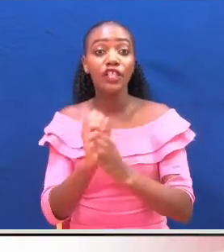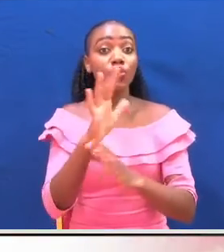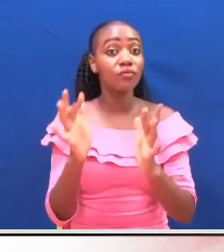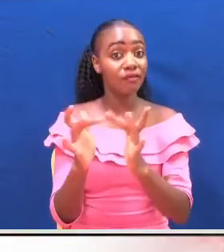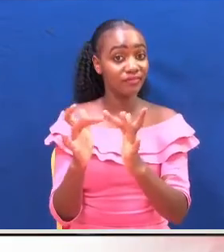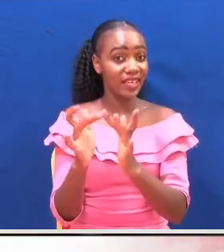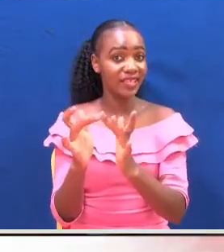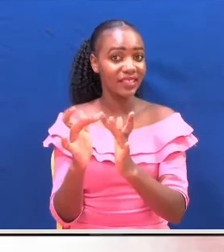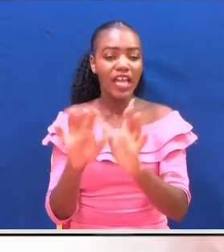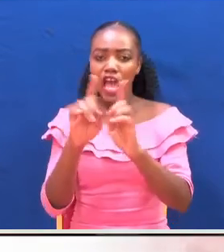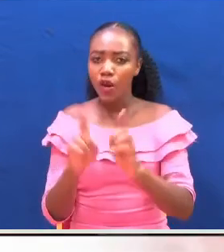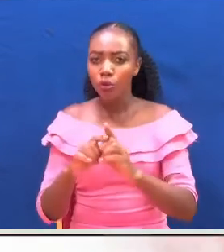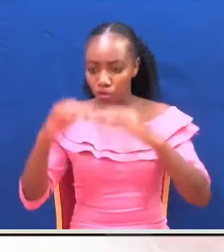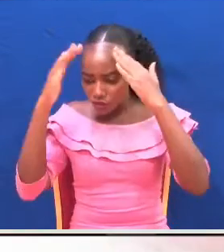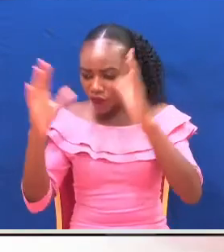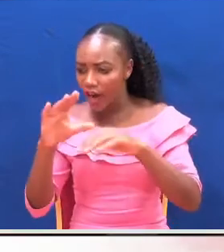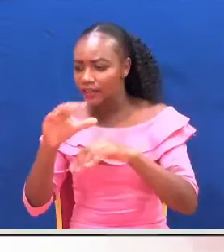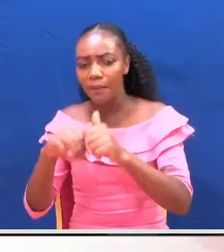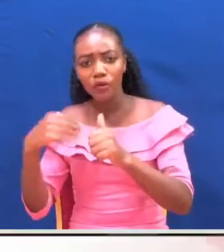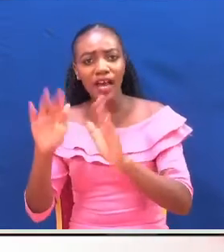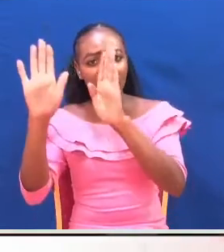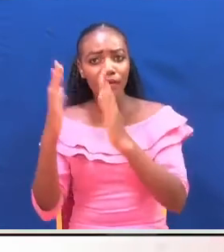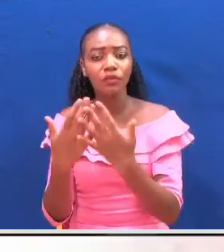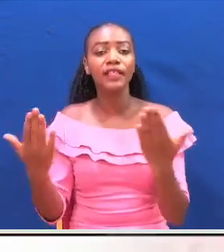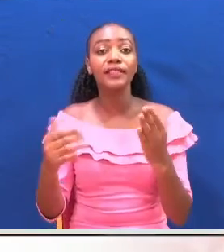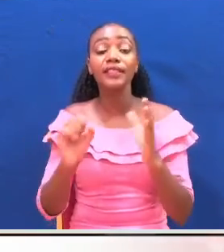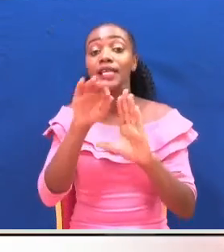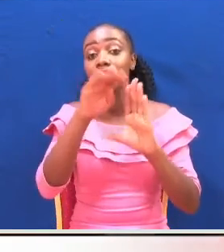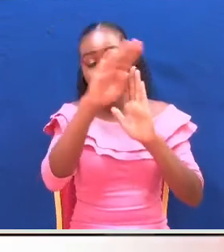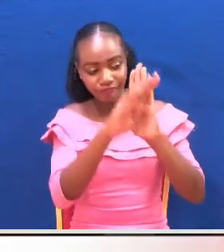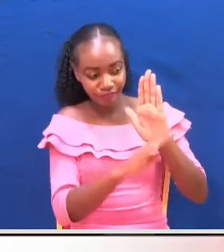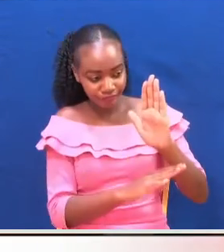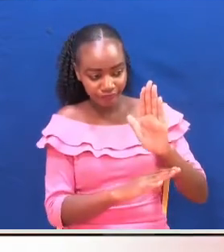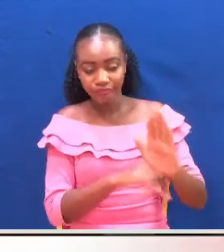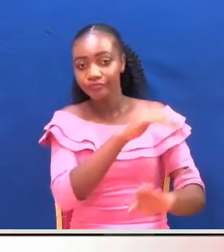mitandao kushughulikia masuala muhimu kwenye ratiba ya bunge.